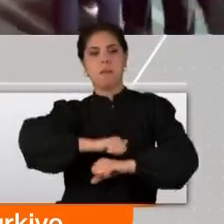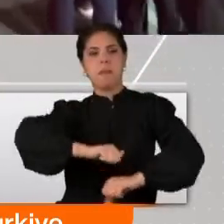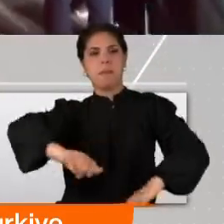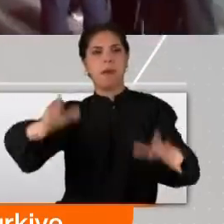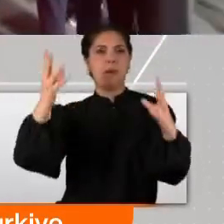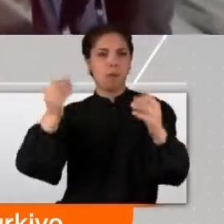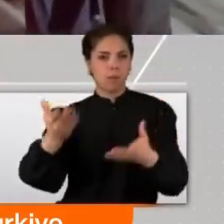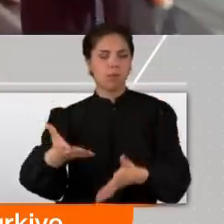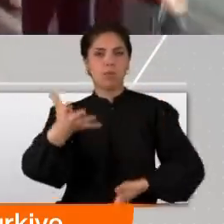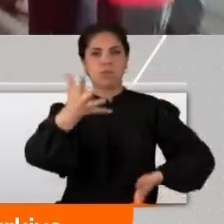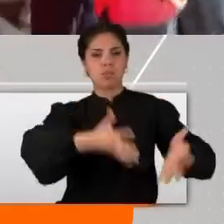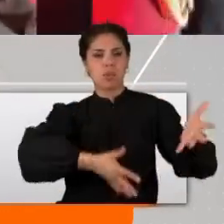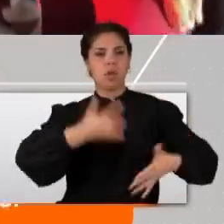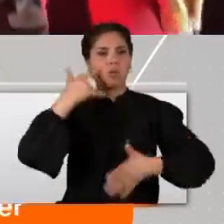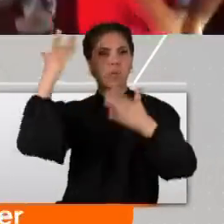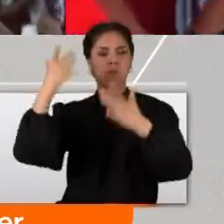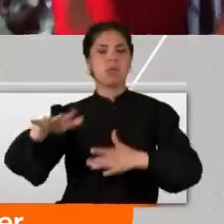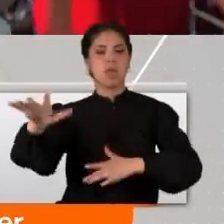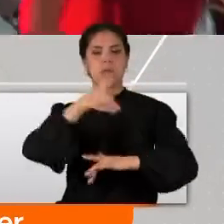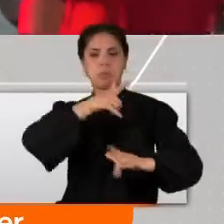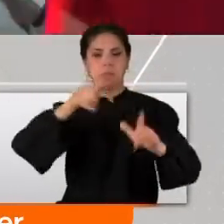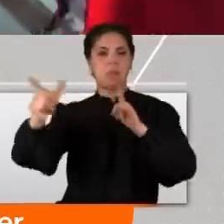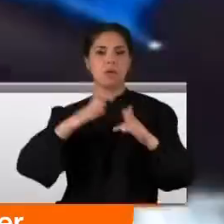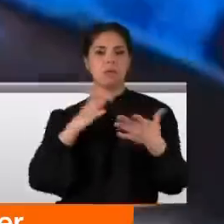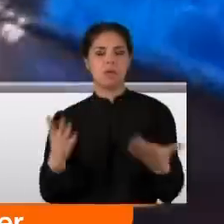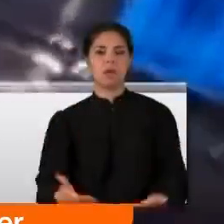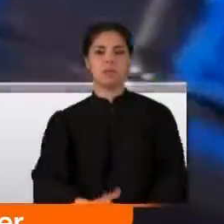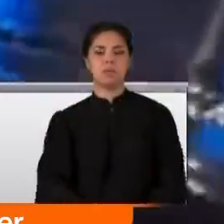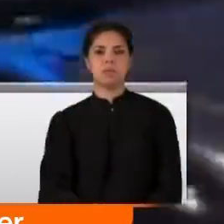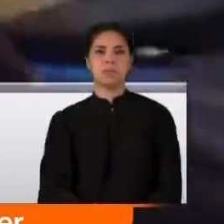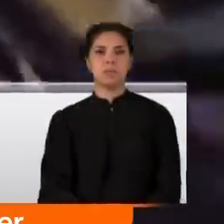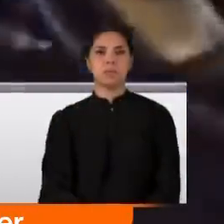ışıklandırıldı Sokaklar Erdoğan sloganlarıyla yankılandı